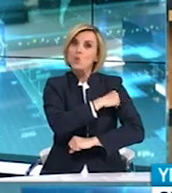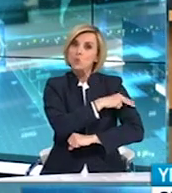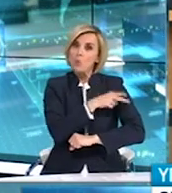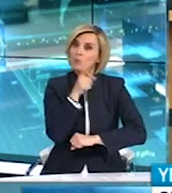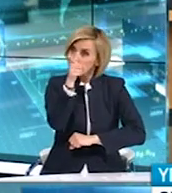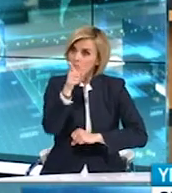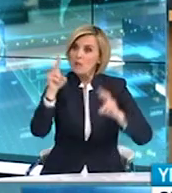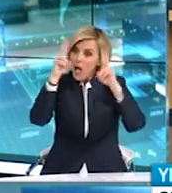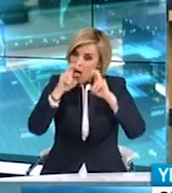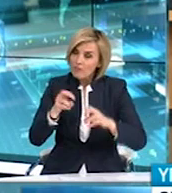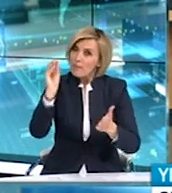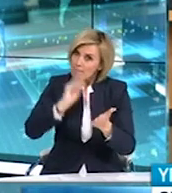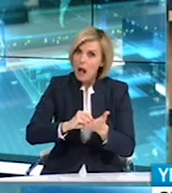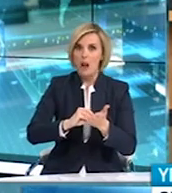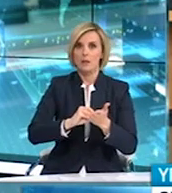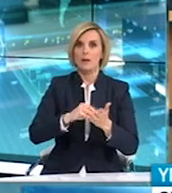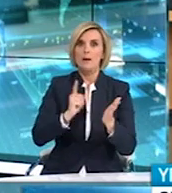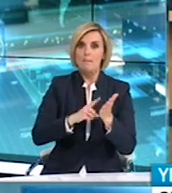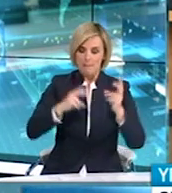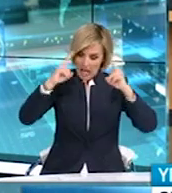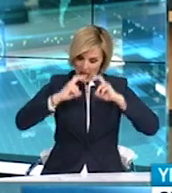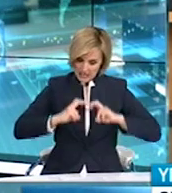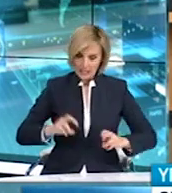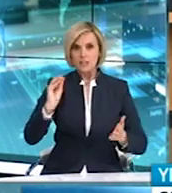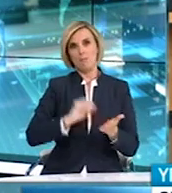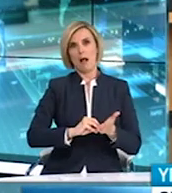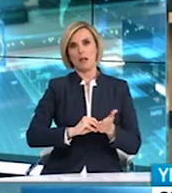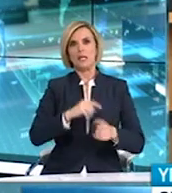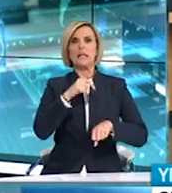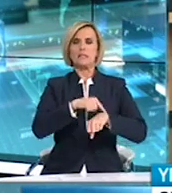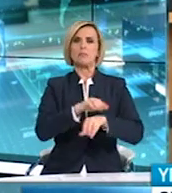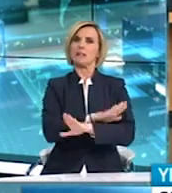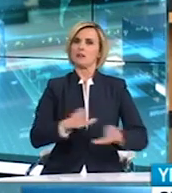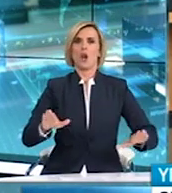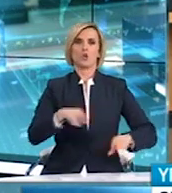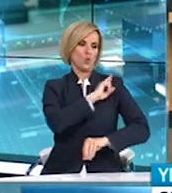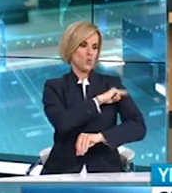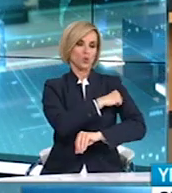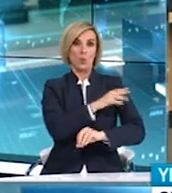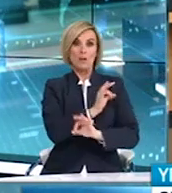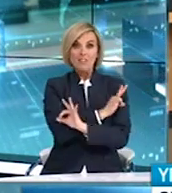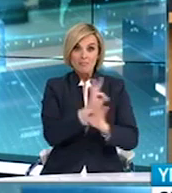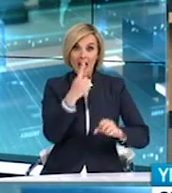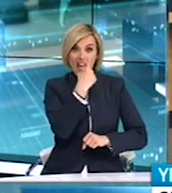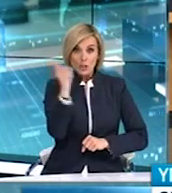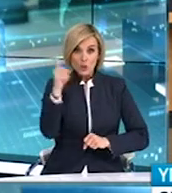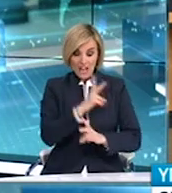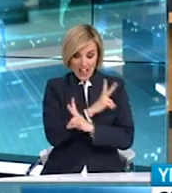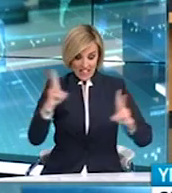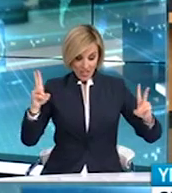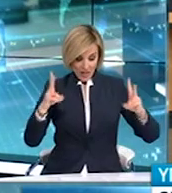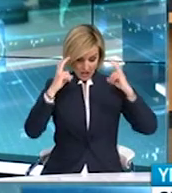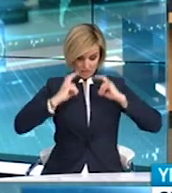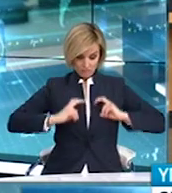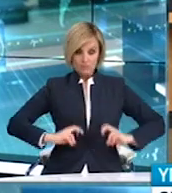μετά τον ιό, θα θέλατε να μας εξηγήσετε, ένας ασθενής μόλις εξέρχεται από το νοσοκομείο είναι πλήρως καθαρός ή πρέπει να λαμβάνει κάποια